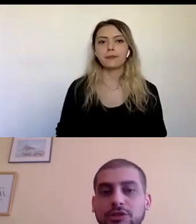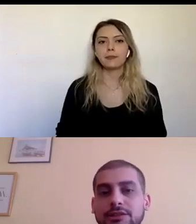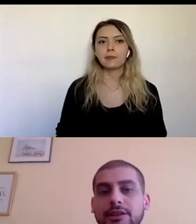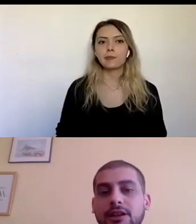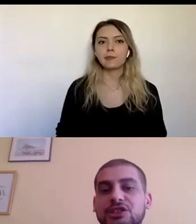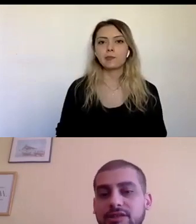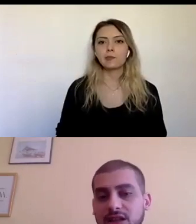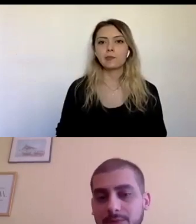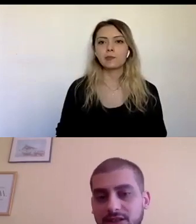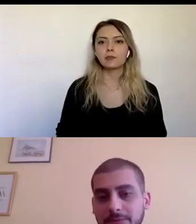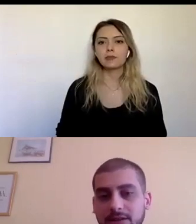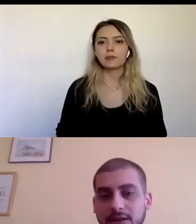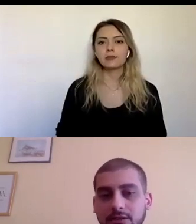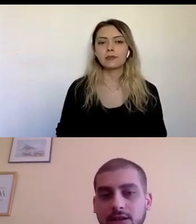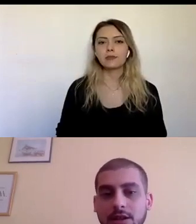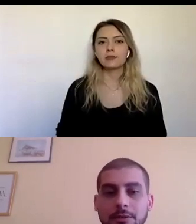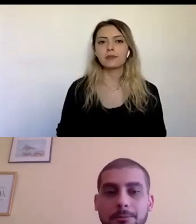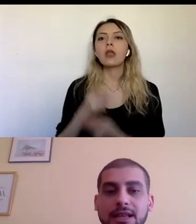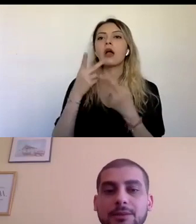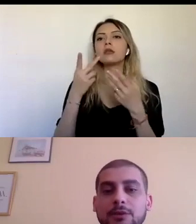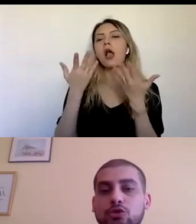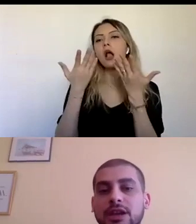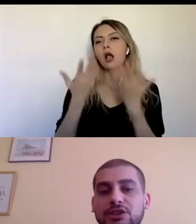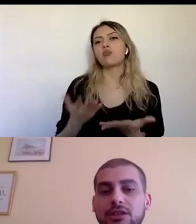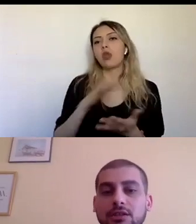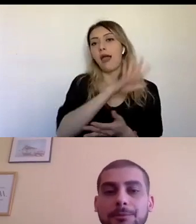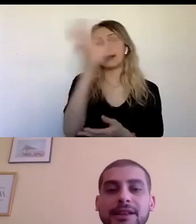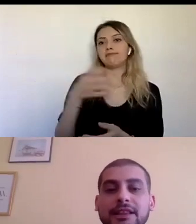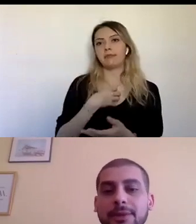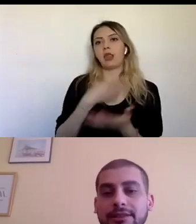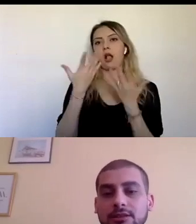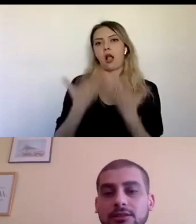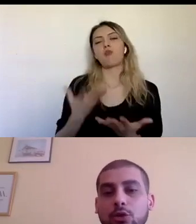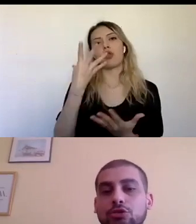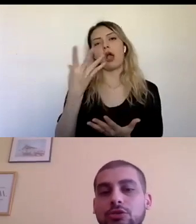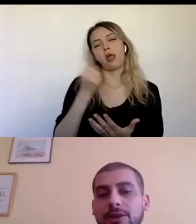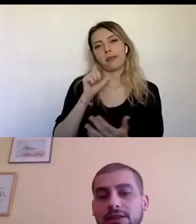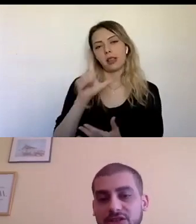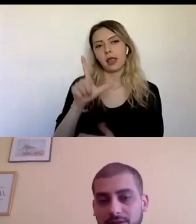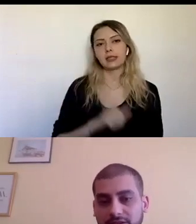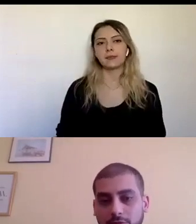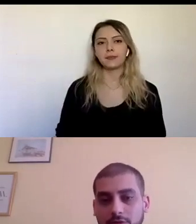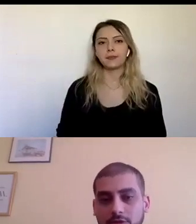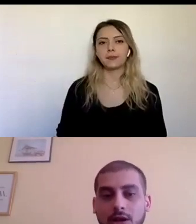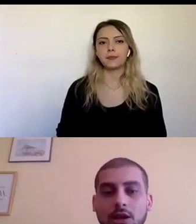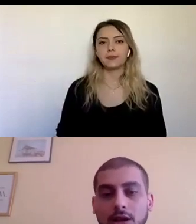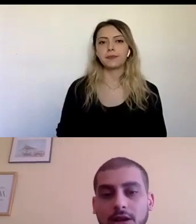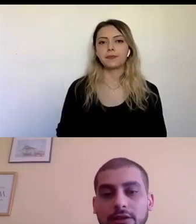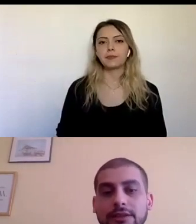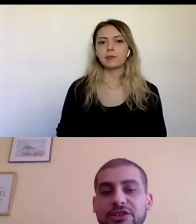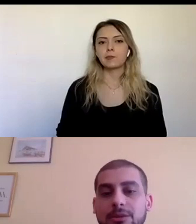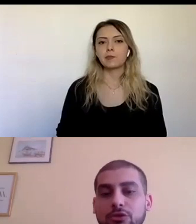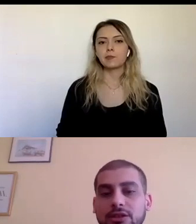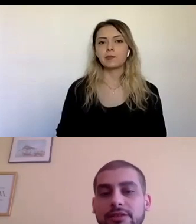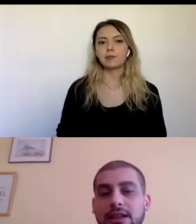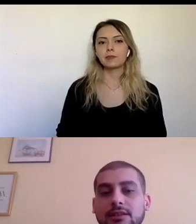Bu yüzden de açık rıza almanız gerekmekte. Belirli bir konuya ilişkin bilgilendirmeye dayanan özgün ifade açıklamasıdır bu.